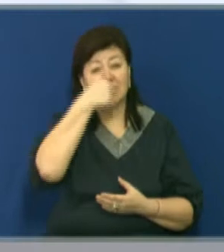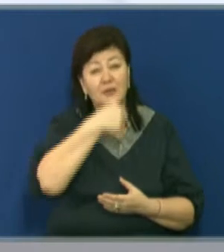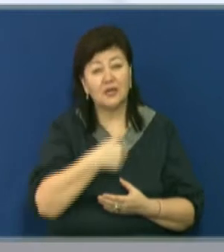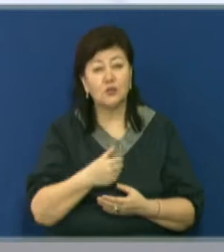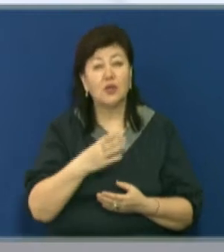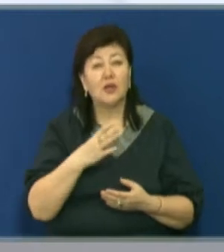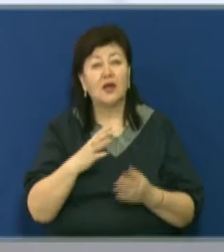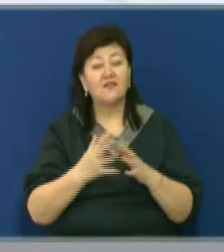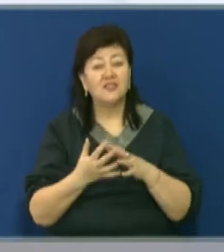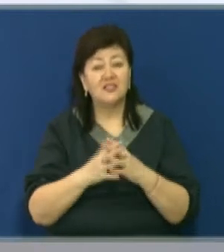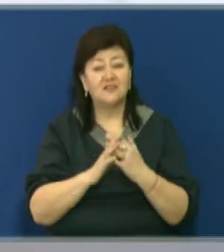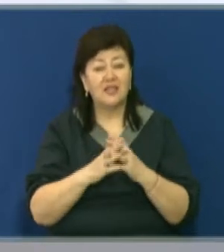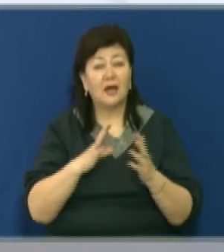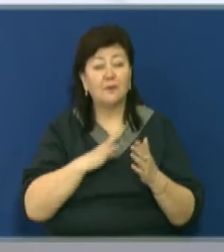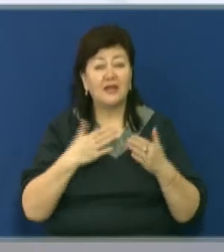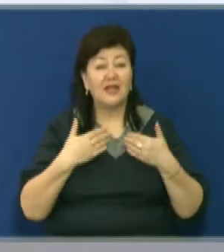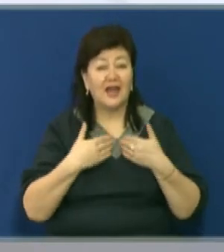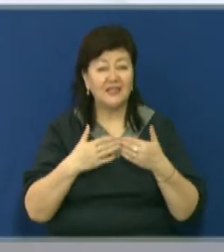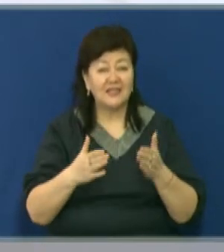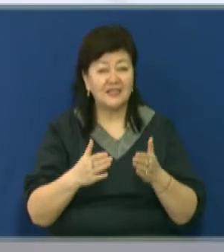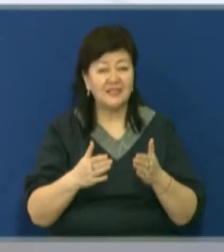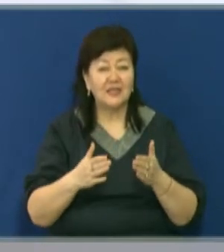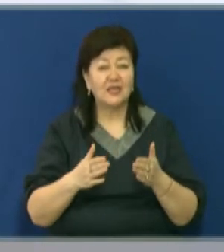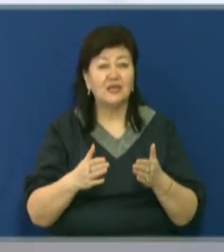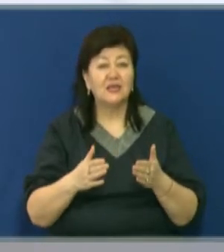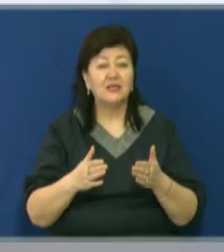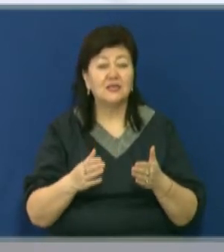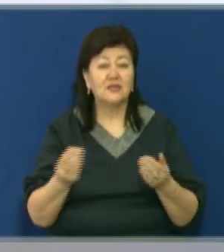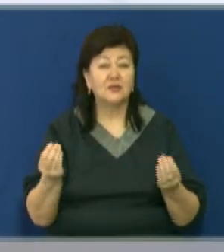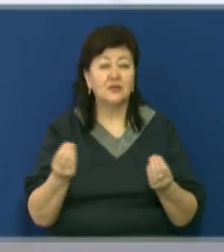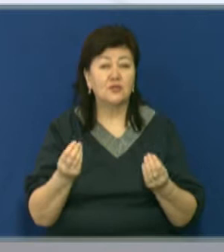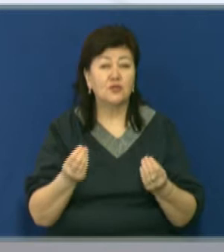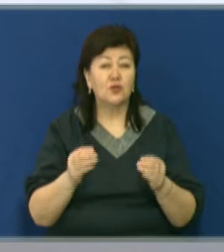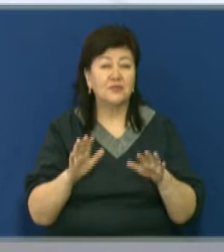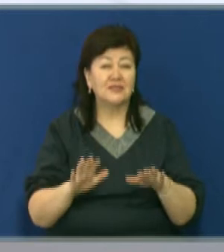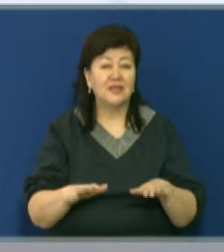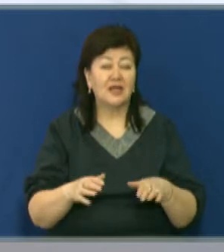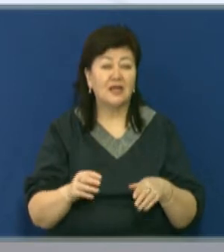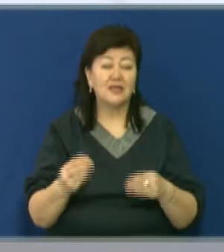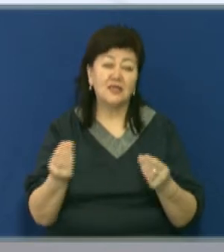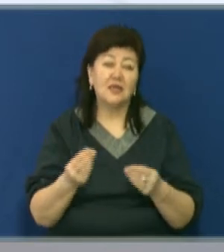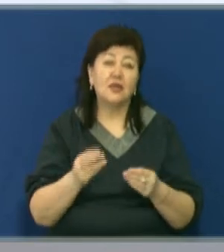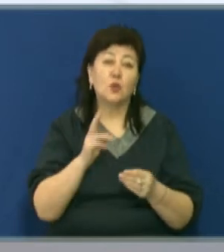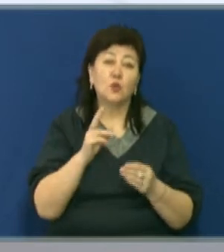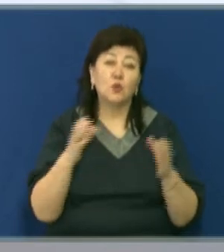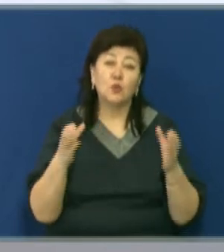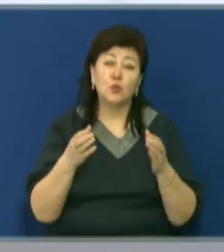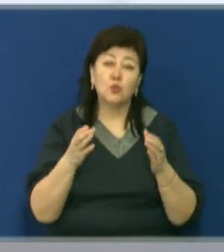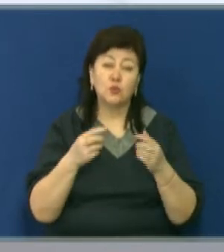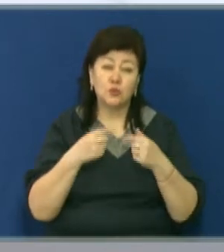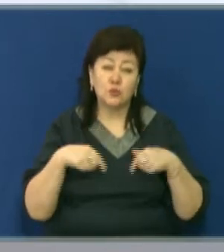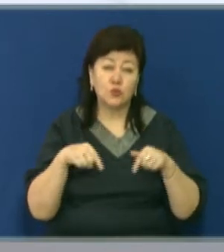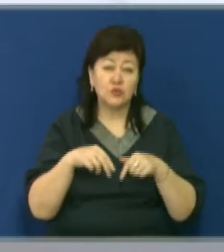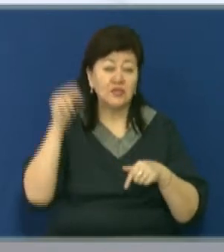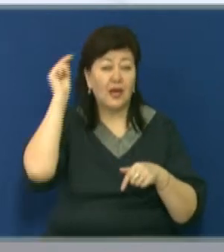2020 жылы ауылдық жерлерде мекемелер ангиографтармен жабдықталып, кардиохирургиялық орталықтардың мамандары оқыту курстарынан өтті. Сонымен қатар аудандардағы